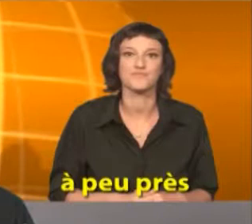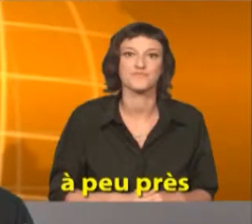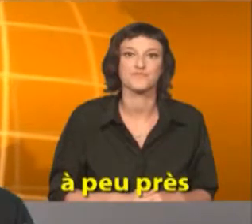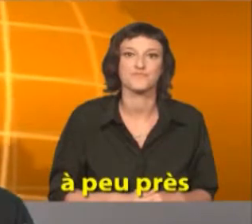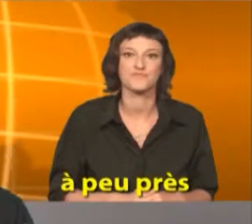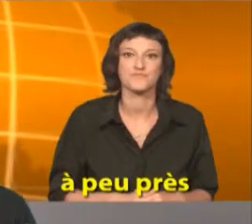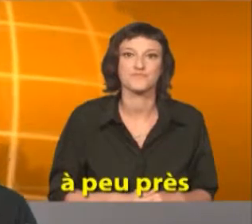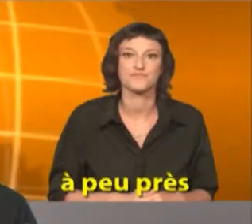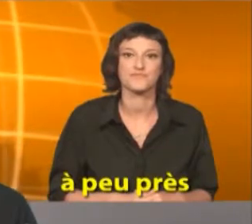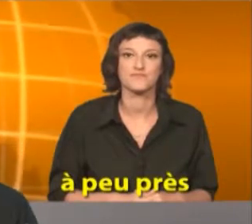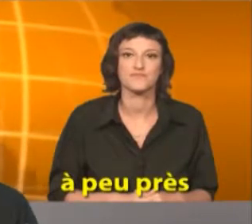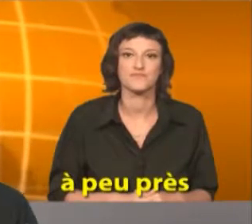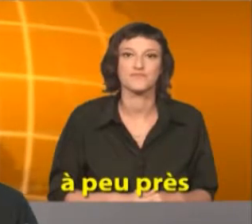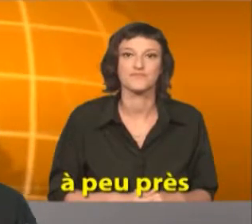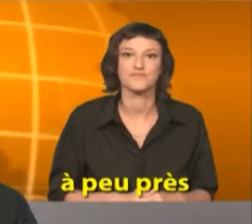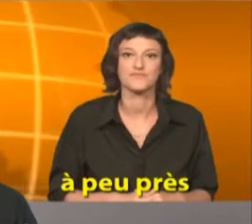All'incirca.